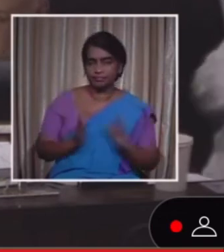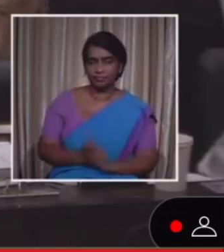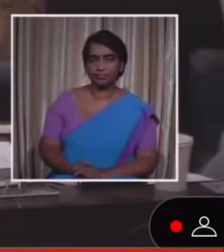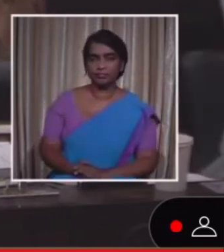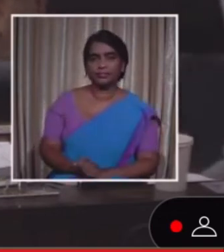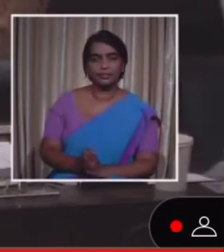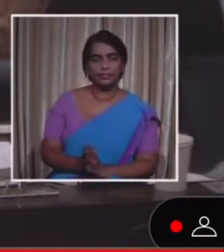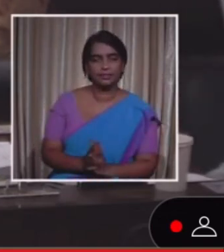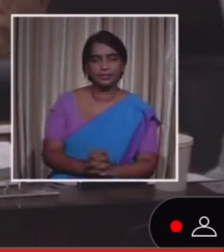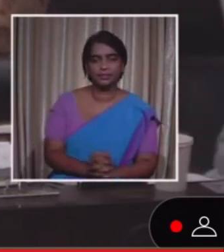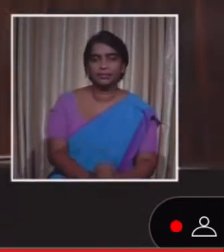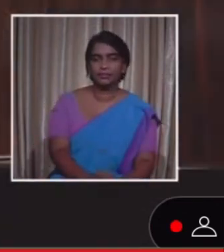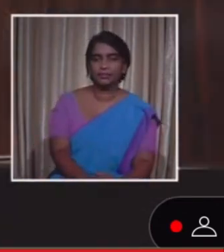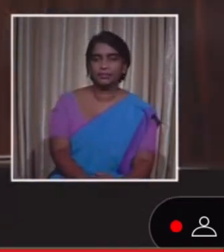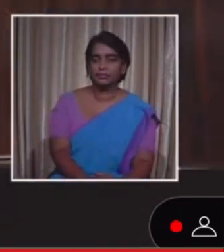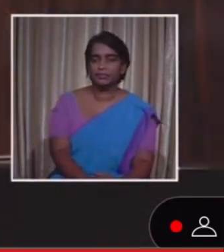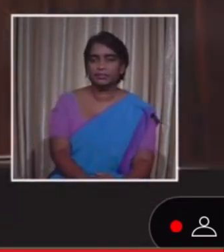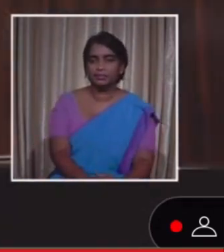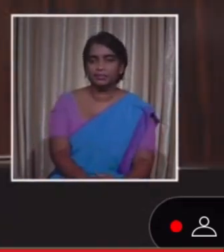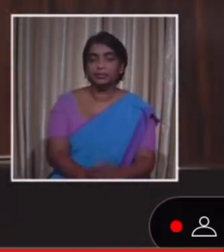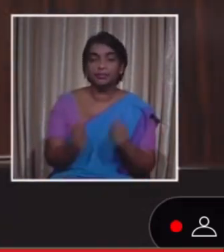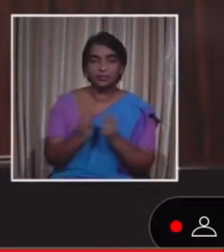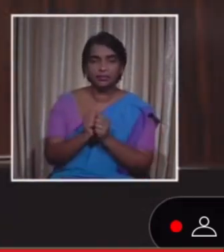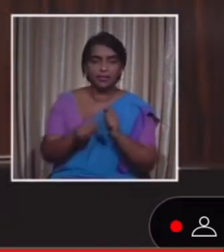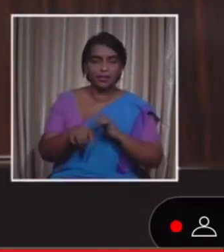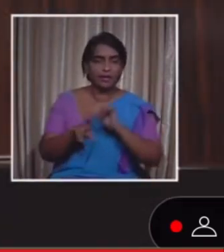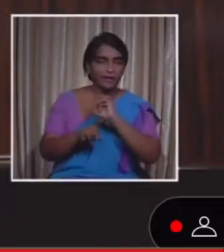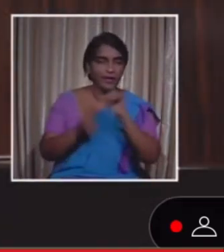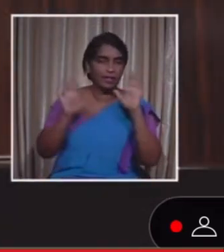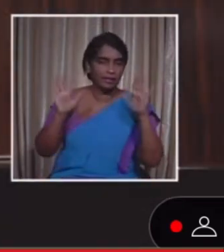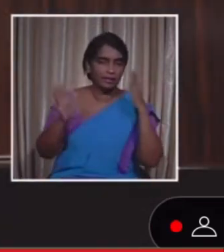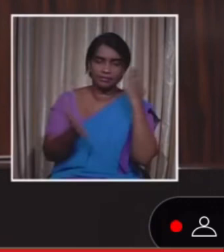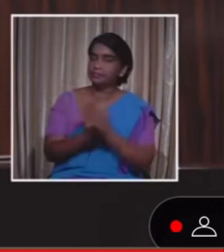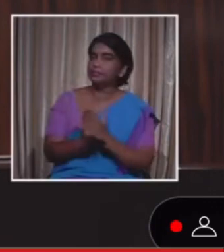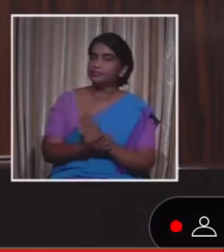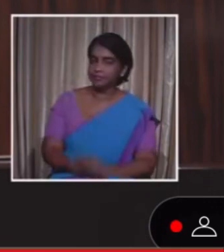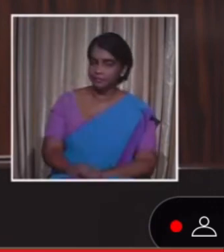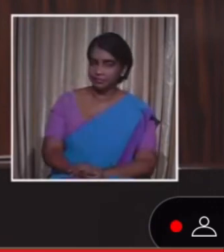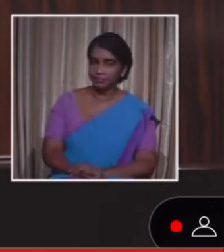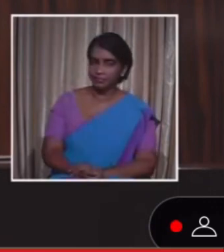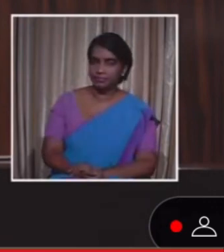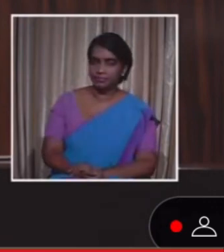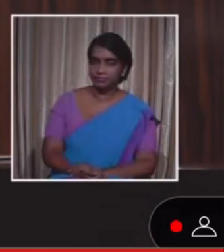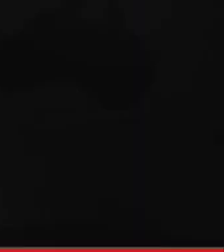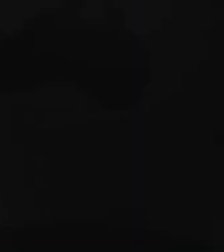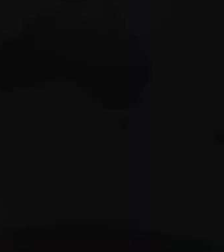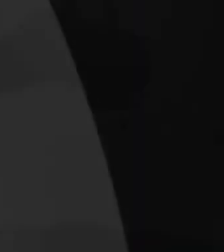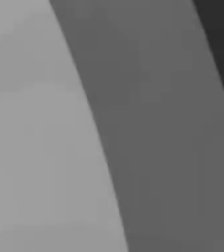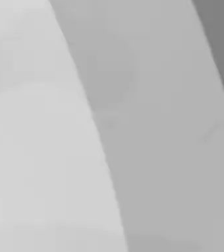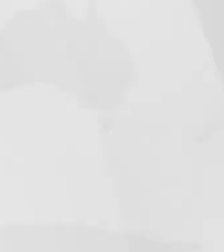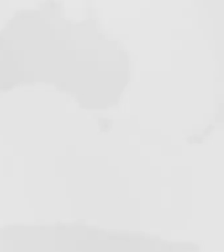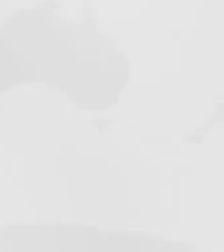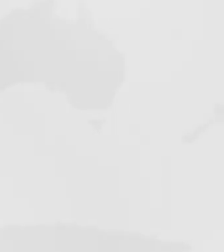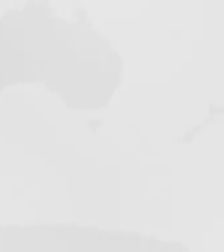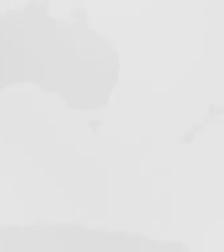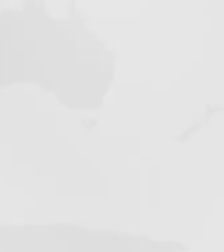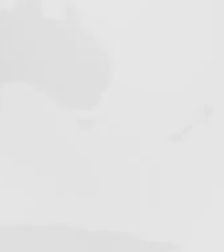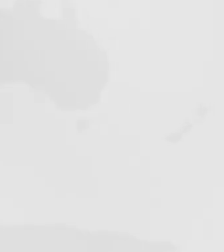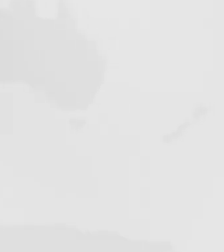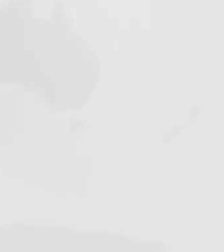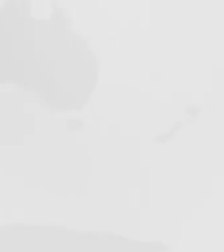කරනවා. සභාවේ වැඩ කටයුතු විනාඩි 10කට නතර කරනවා.